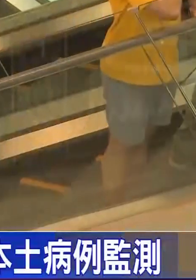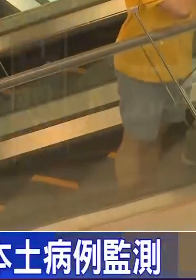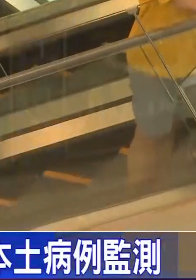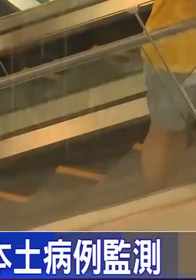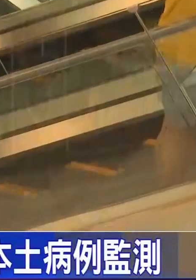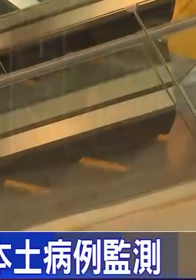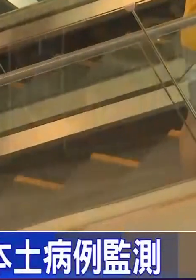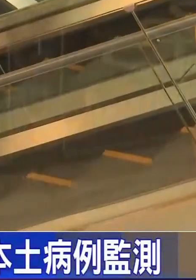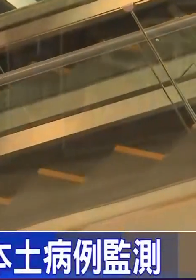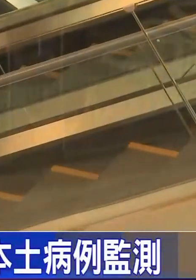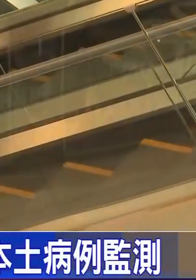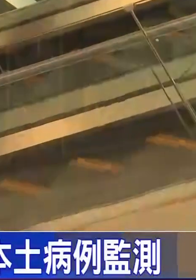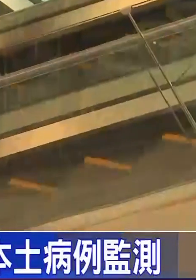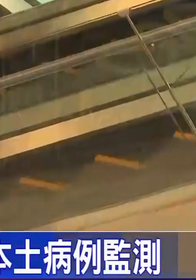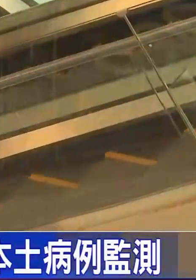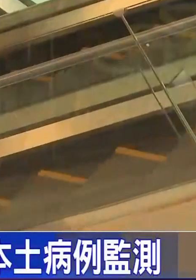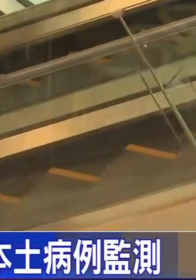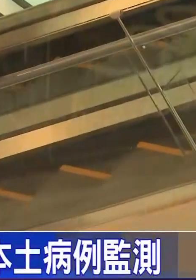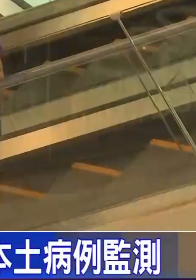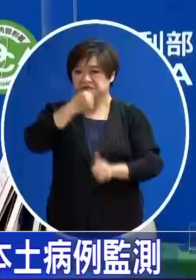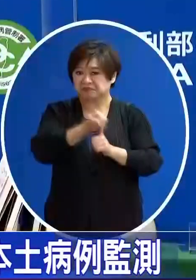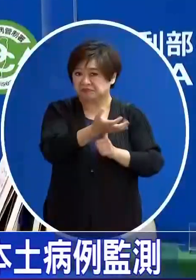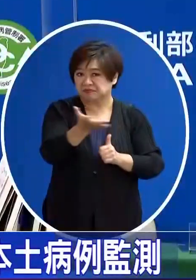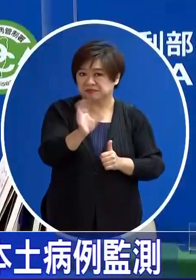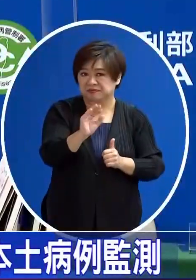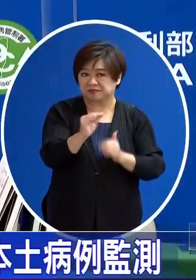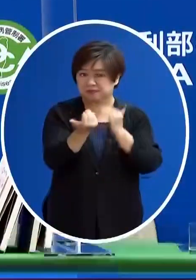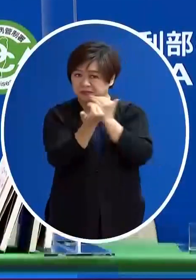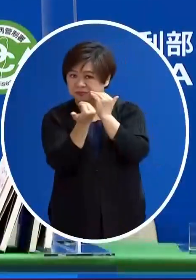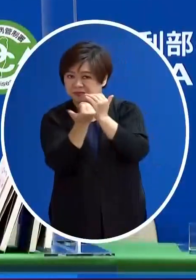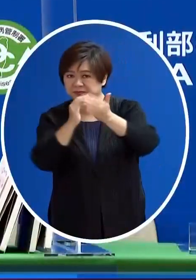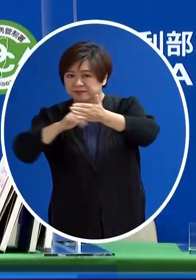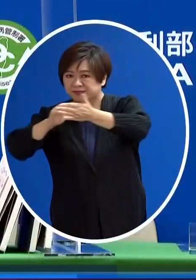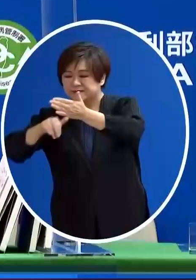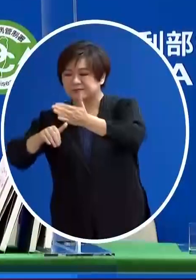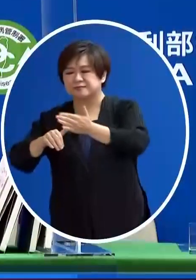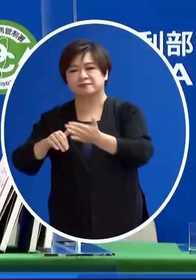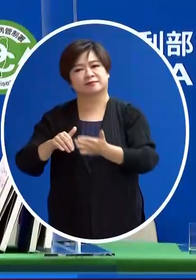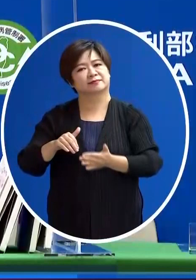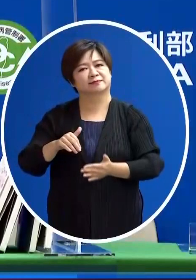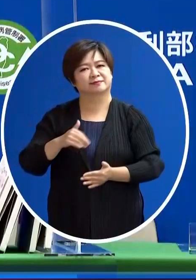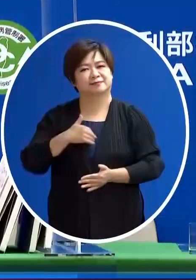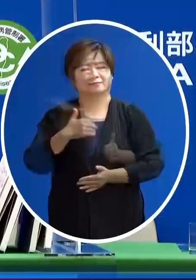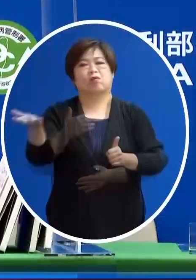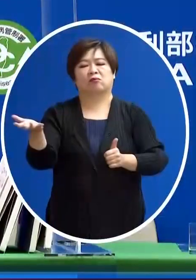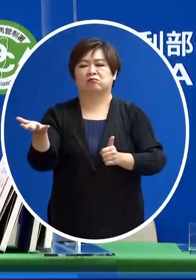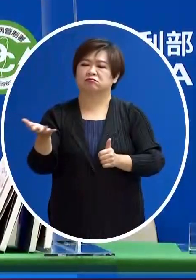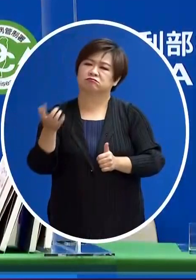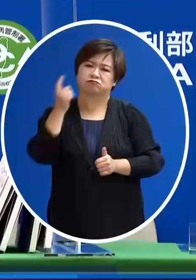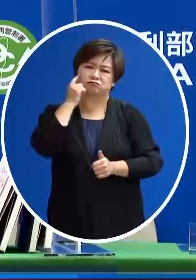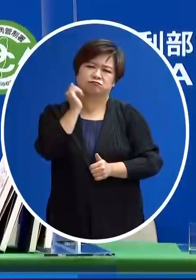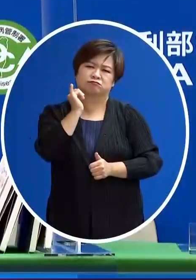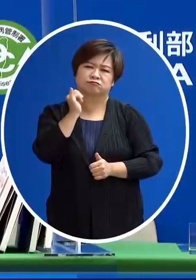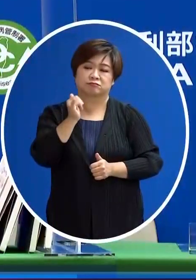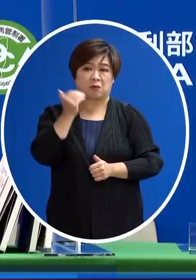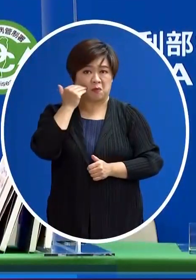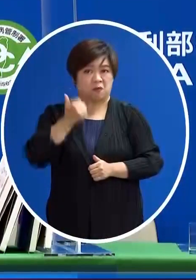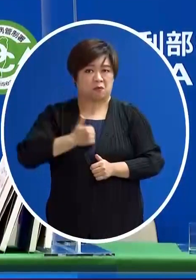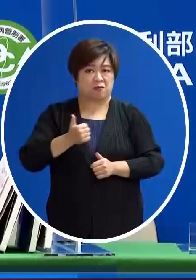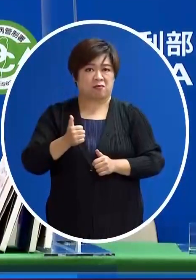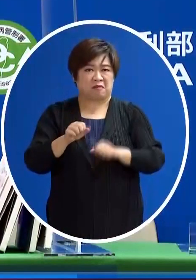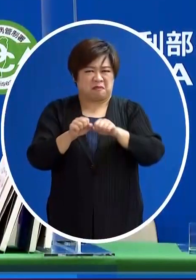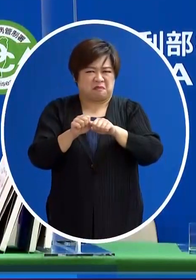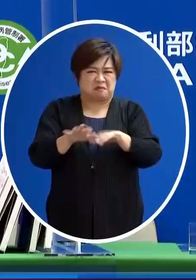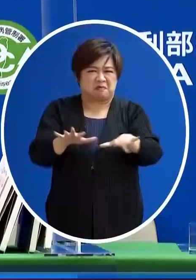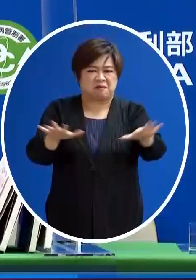有 BA.4跟 BA.5 病毒在流行传播， 隐藏的或者潜在的这种，不敢说一定没有。如果要产生流行，也有可能